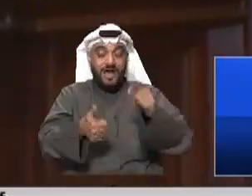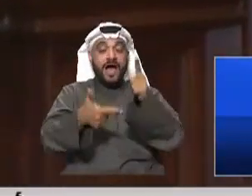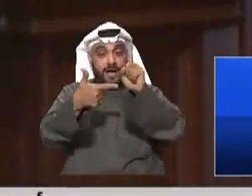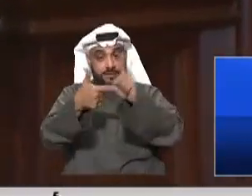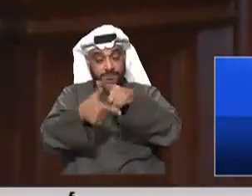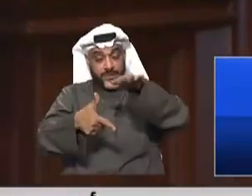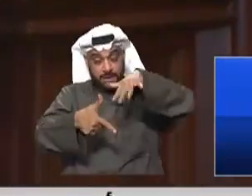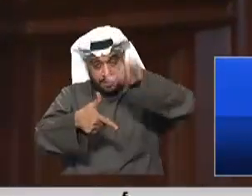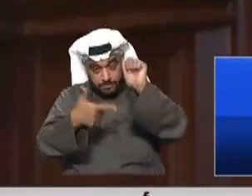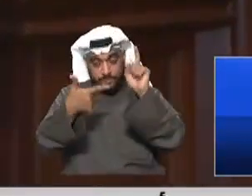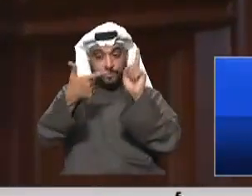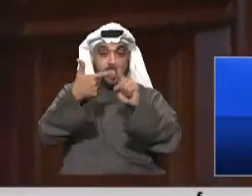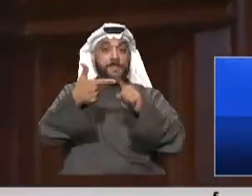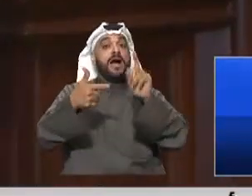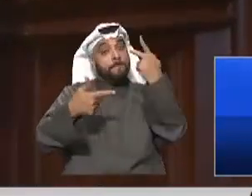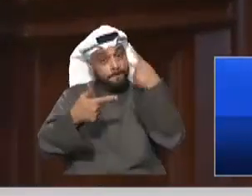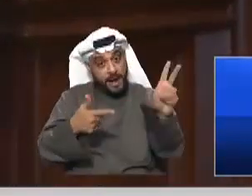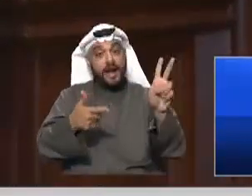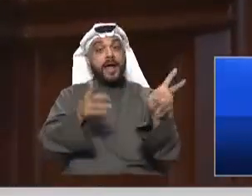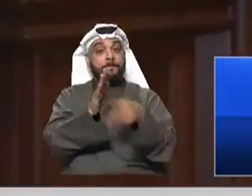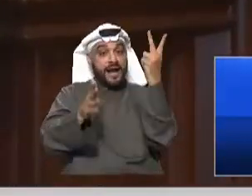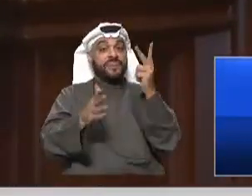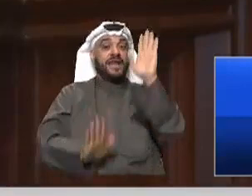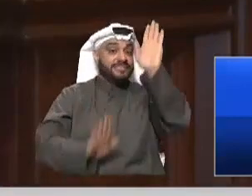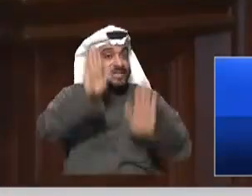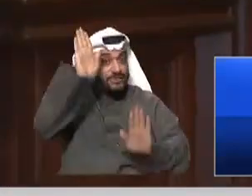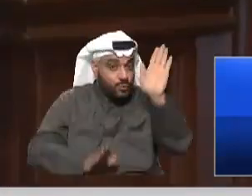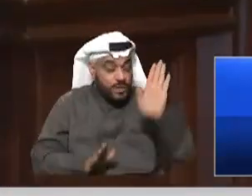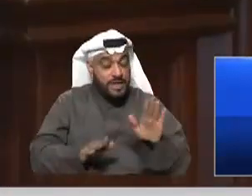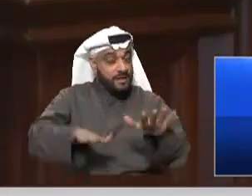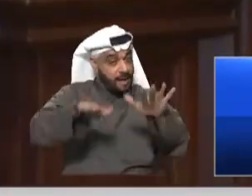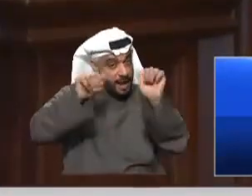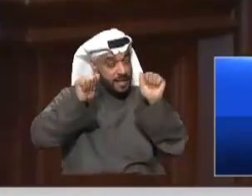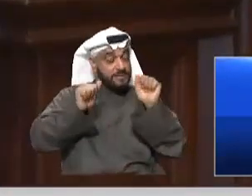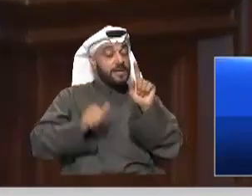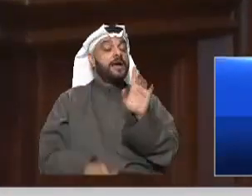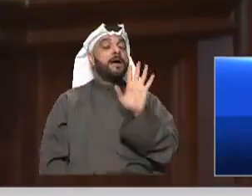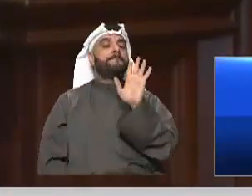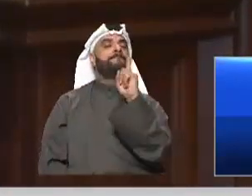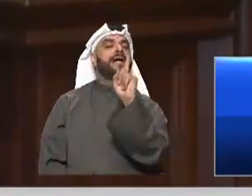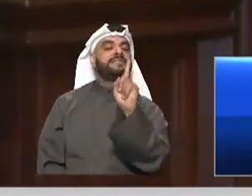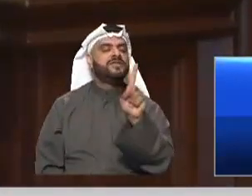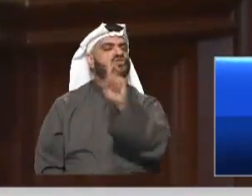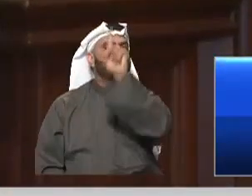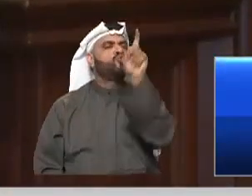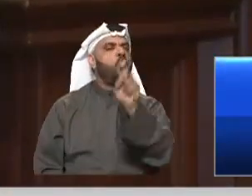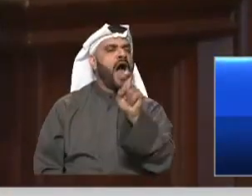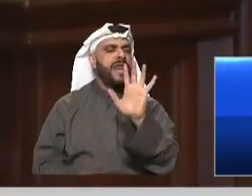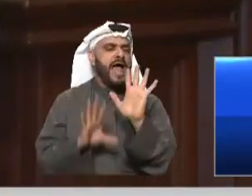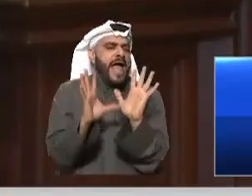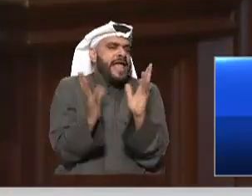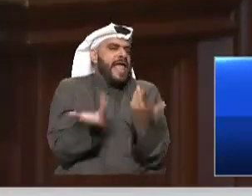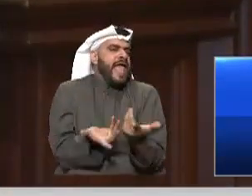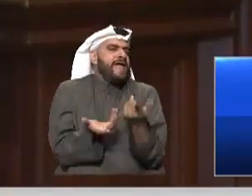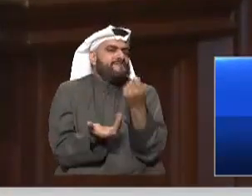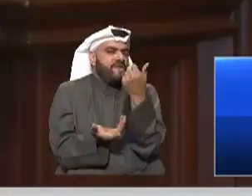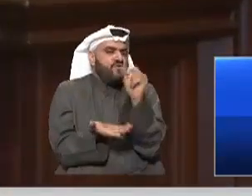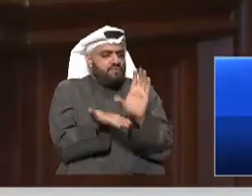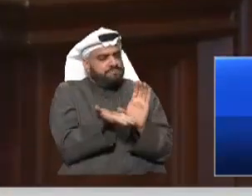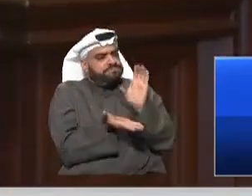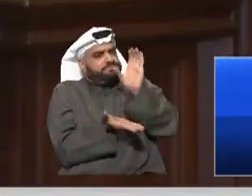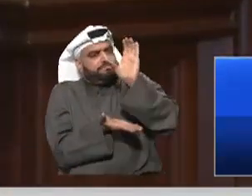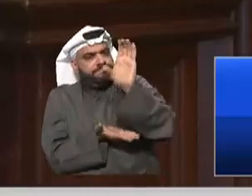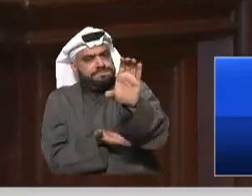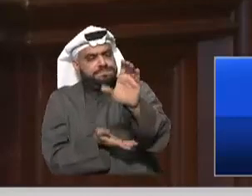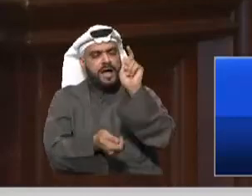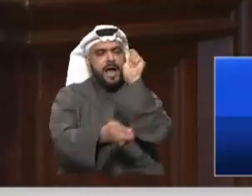كفكره جيده لكن تفاصيل هناك كثير من علامات الاستفهام منها كيفيه تمويل البنك الائتمان الكميه الها الى راح